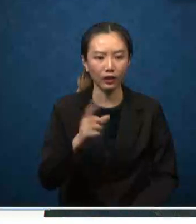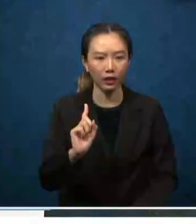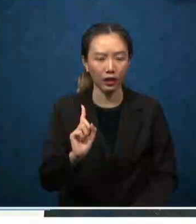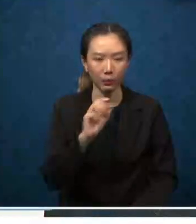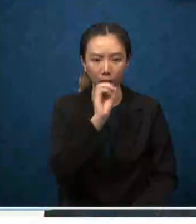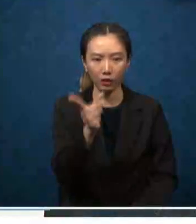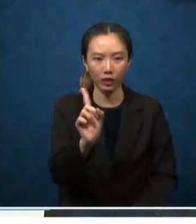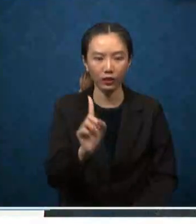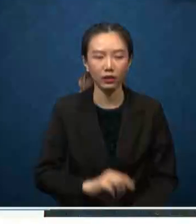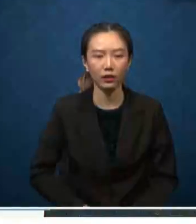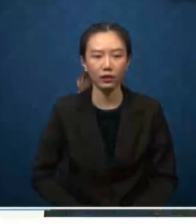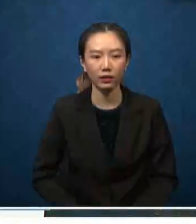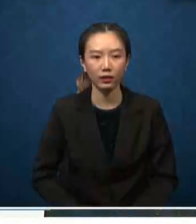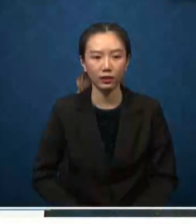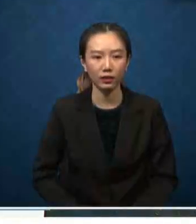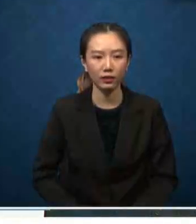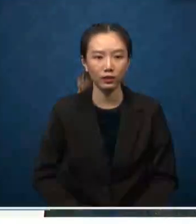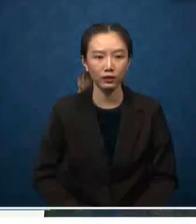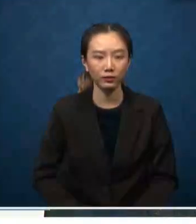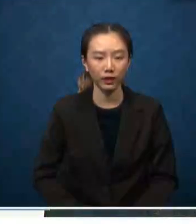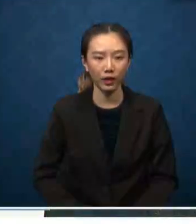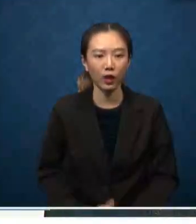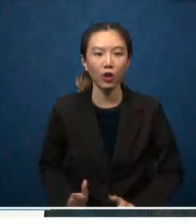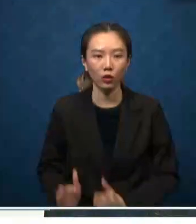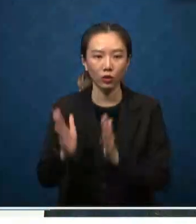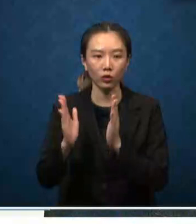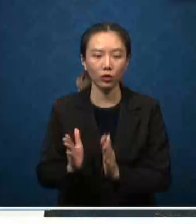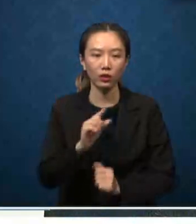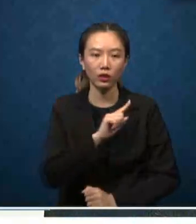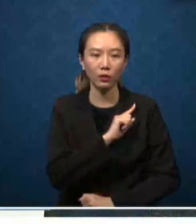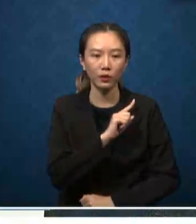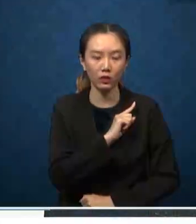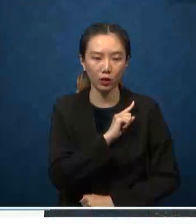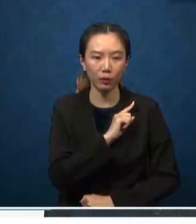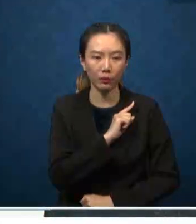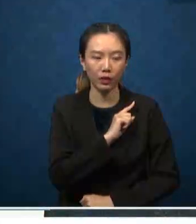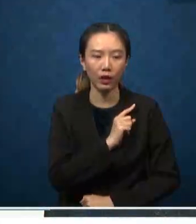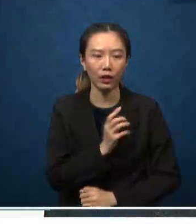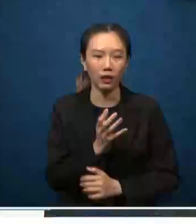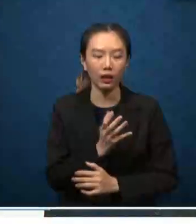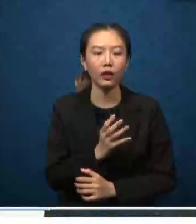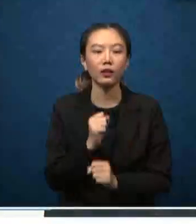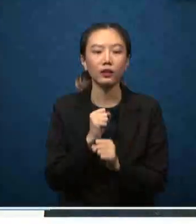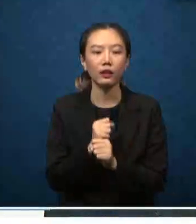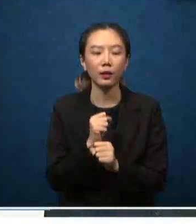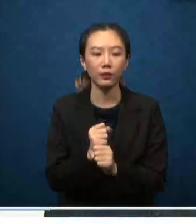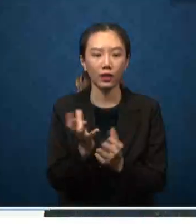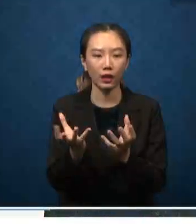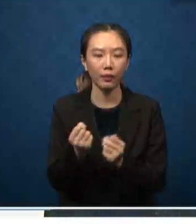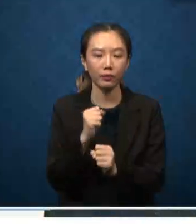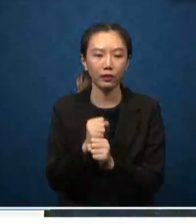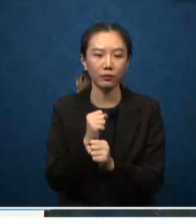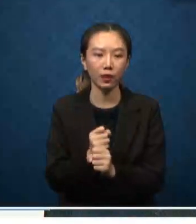เพื่อให้ท่านผู้มีส่วนเกี่ยวข้องได้นำไปเพื่อใช้ประกอบในการที่